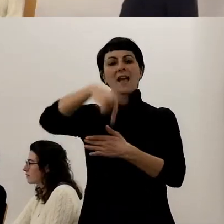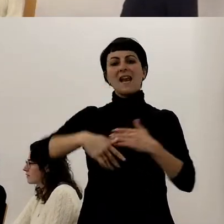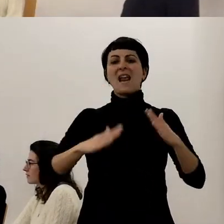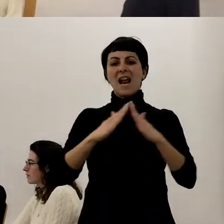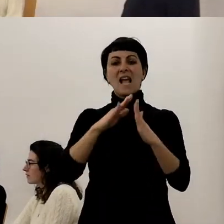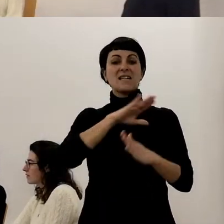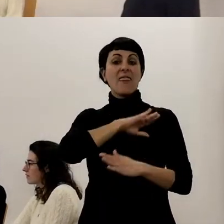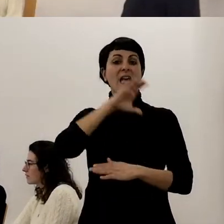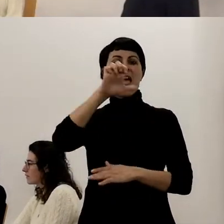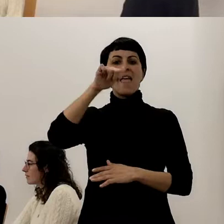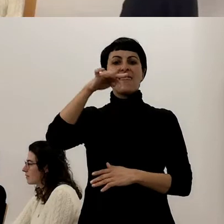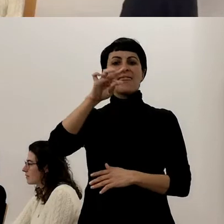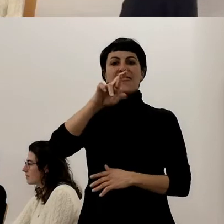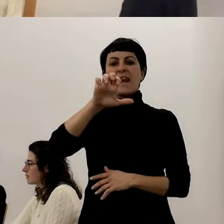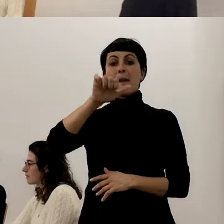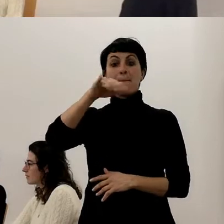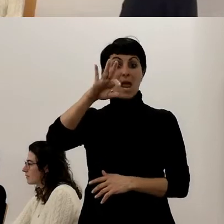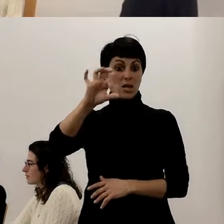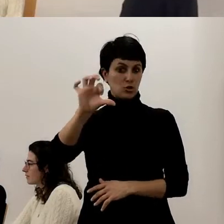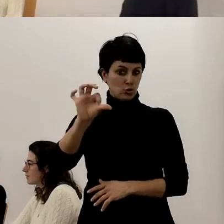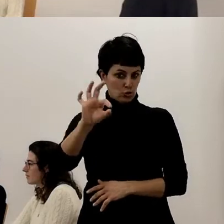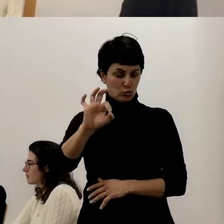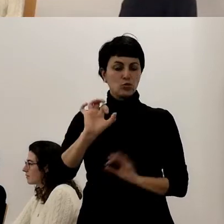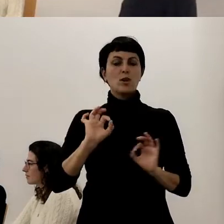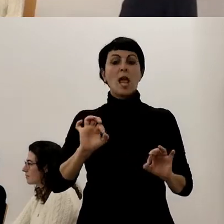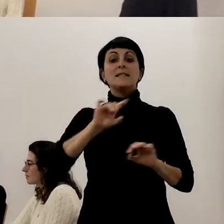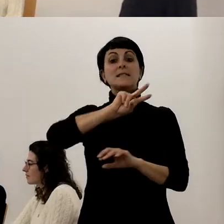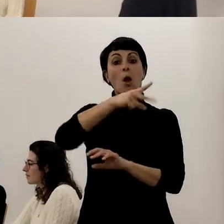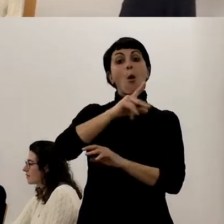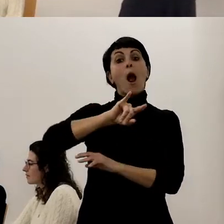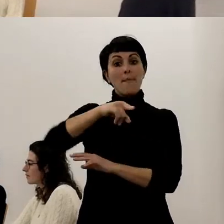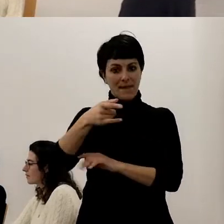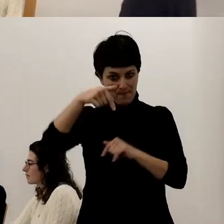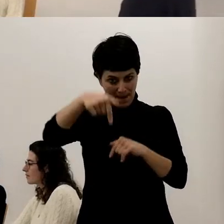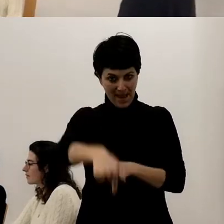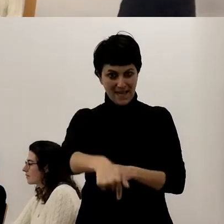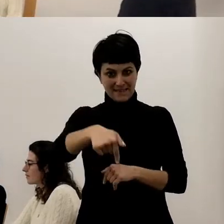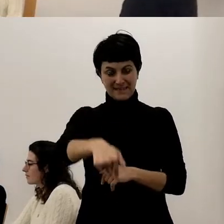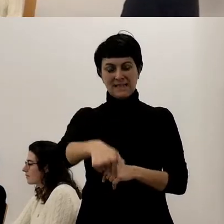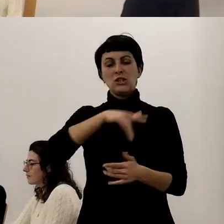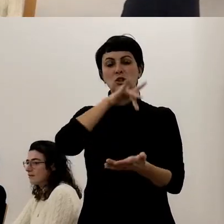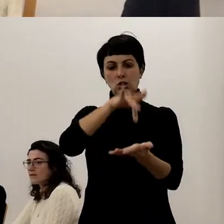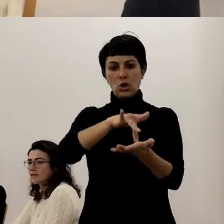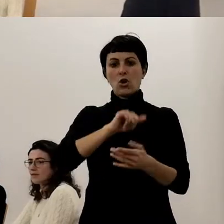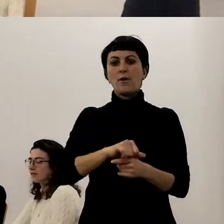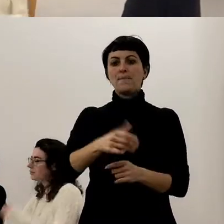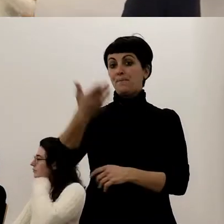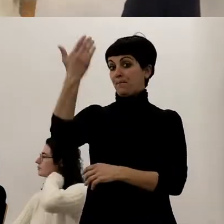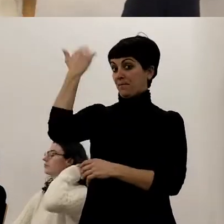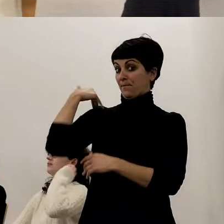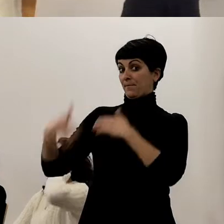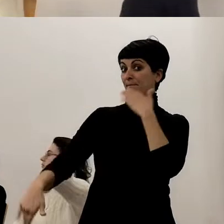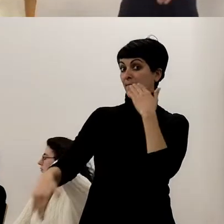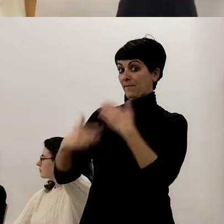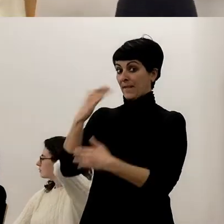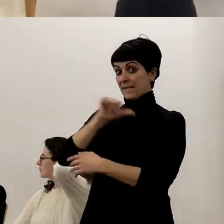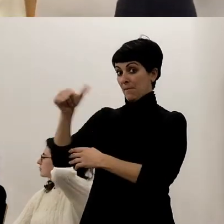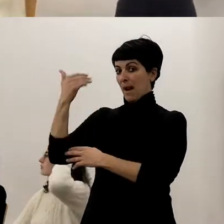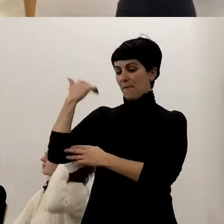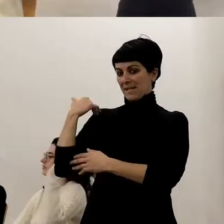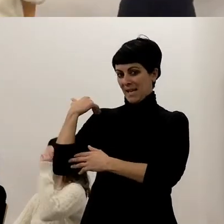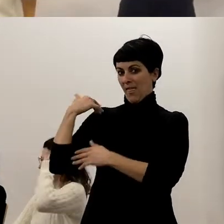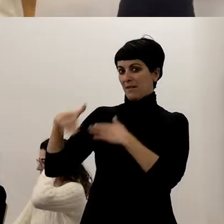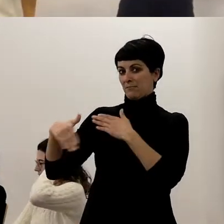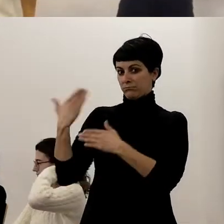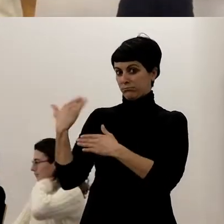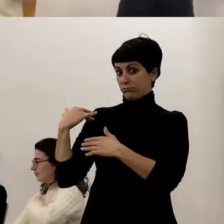Entremesos. Com bé dit l'Eloi, ens trobem en el segon cap de setmana. Vam fer l'inici de les festes la setmana passada i